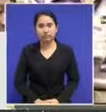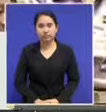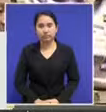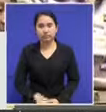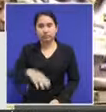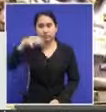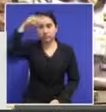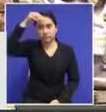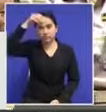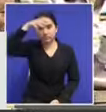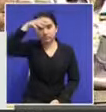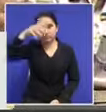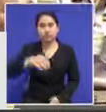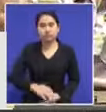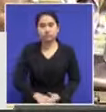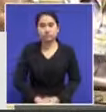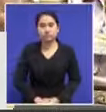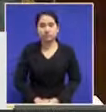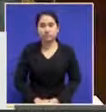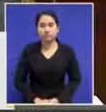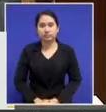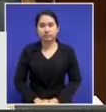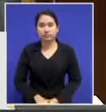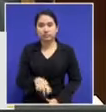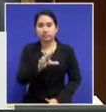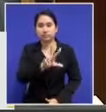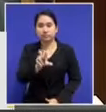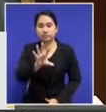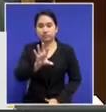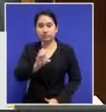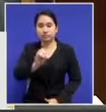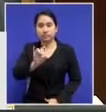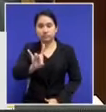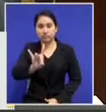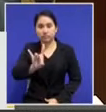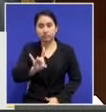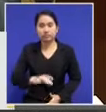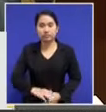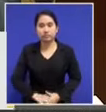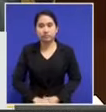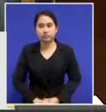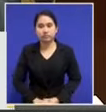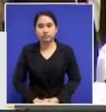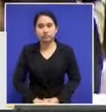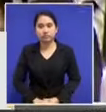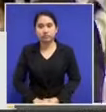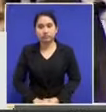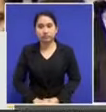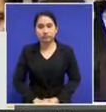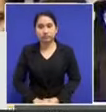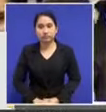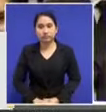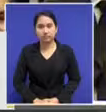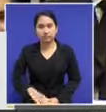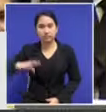นายธนาธรจึงรุ่งเรืองกิจครับ 358พลเรือเอกพระจุลตามประทีป พล